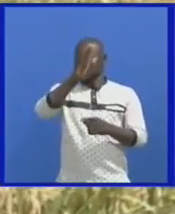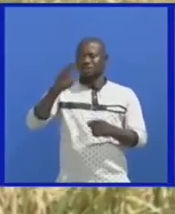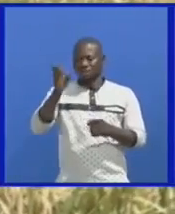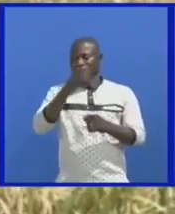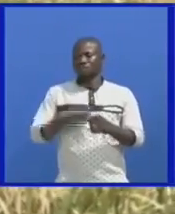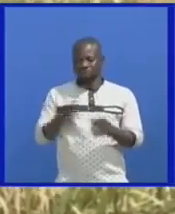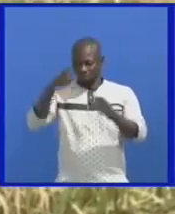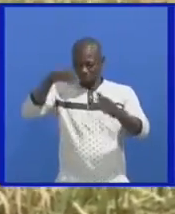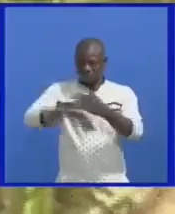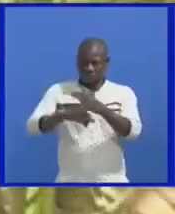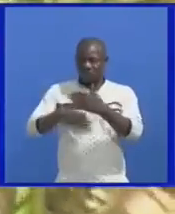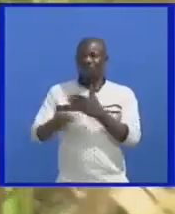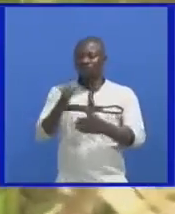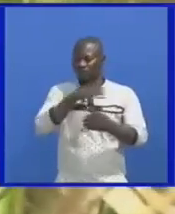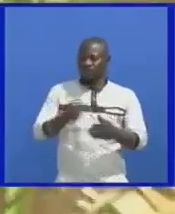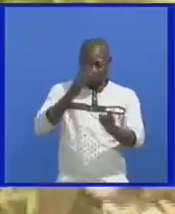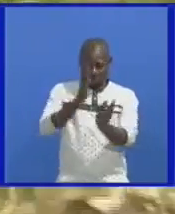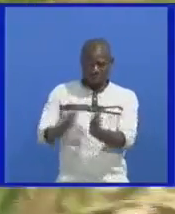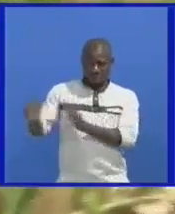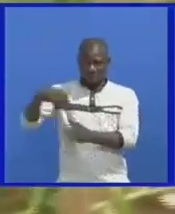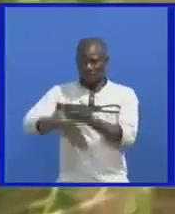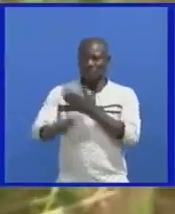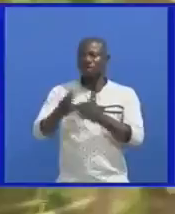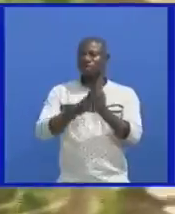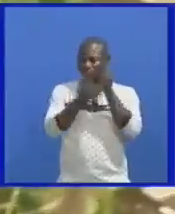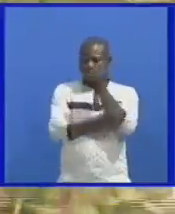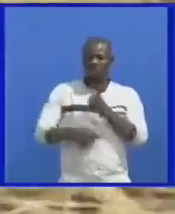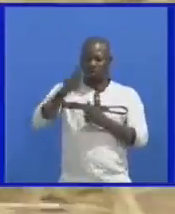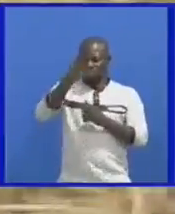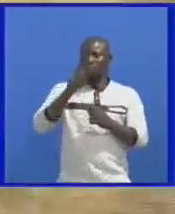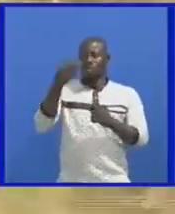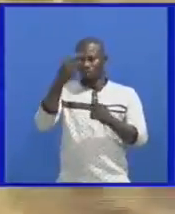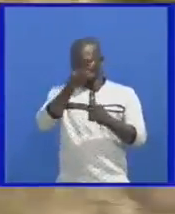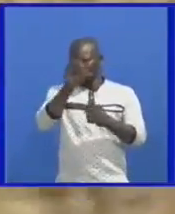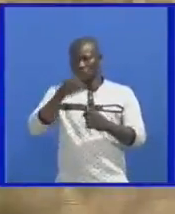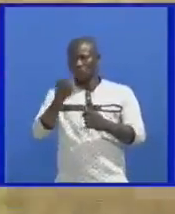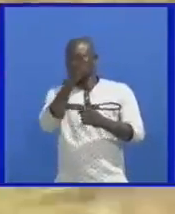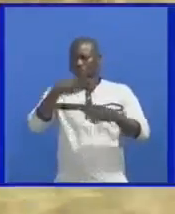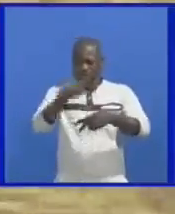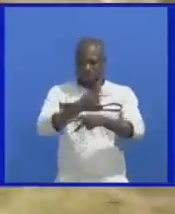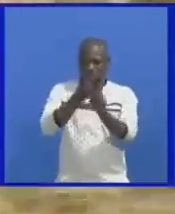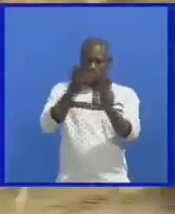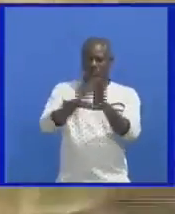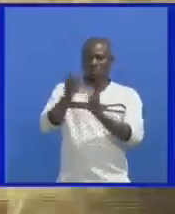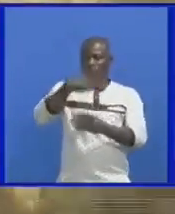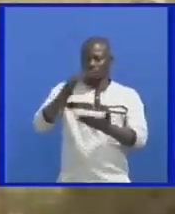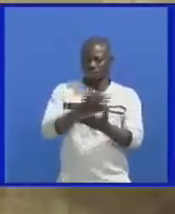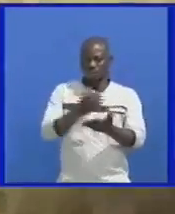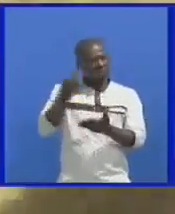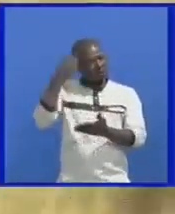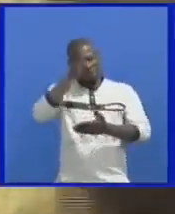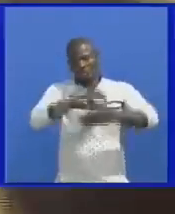pays. 30% de la production nationale du riz, une contribution significative au renforcement de la